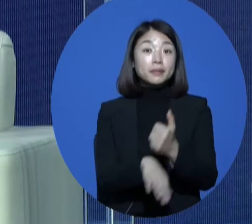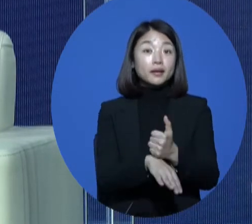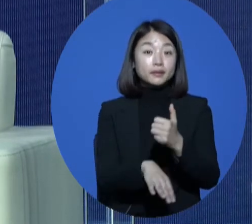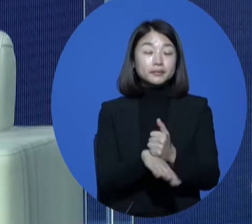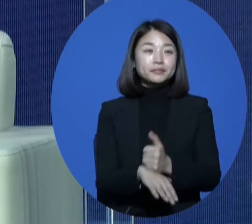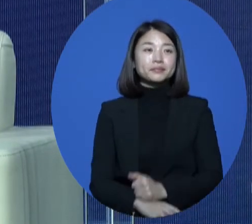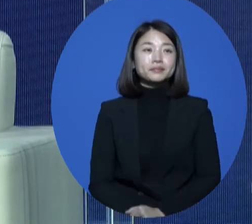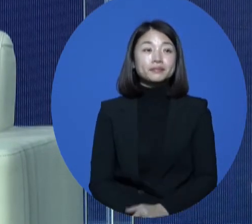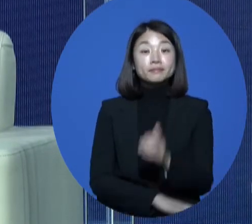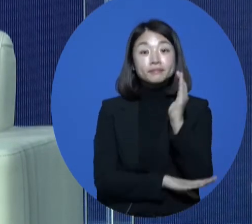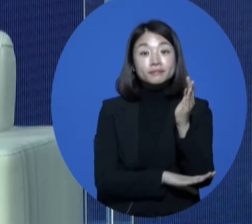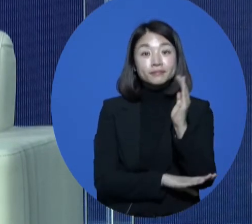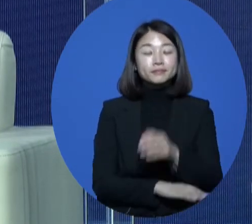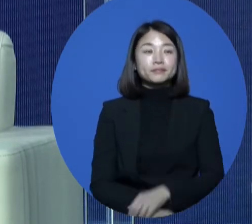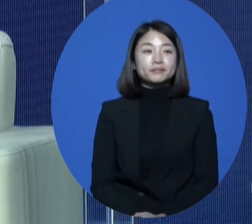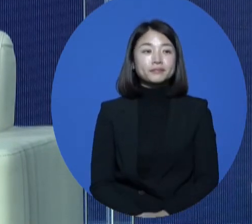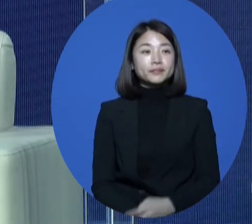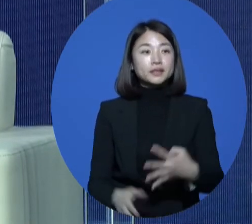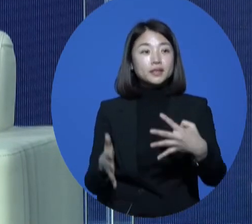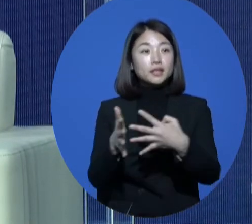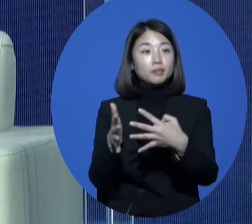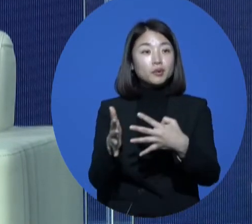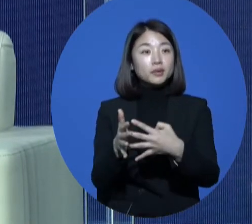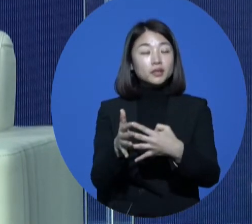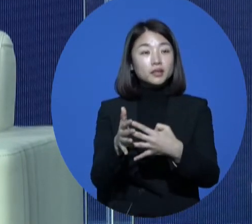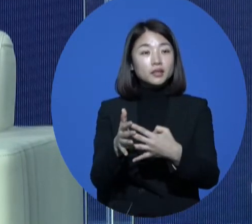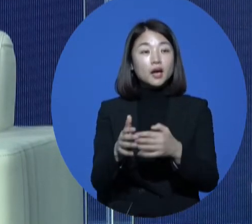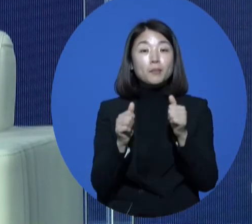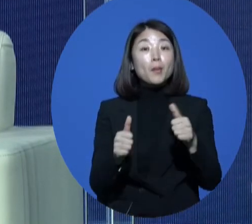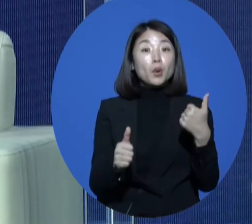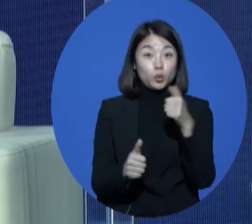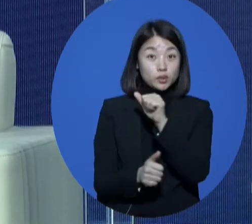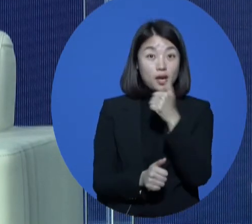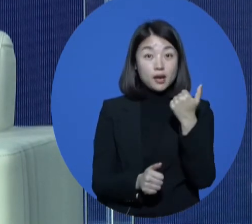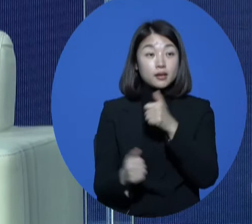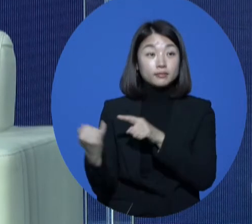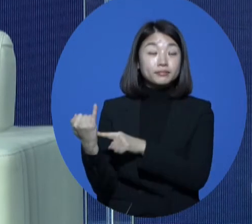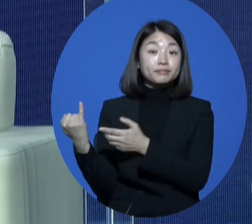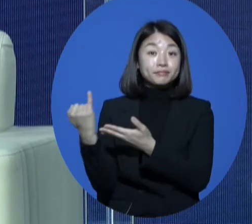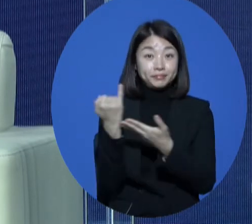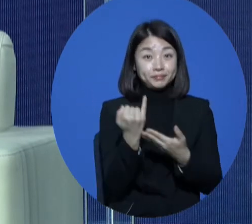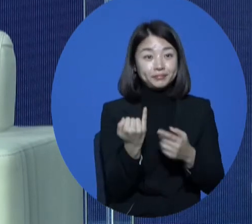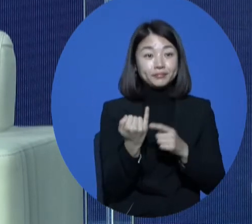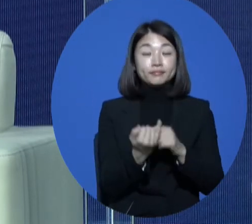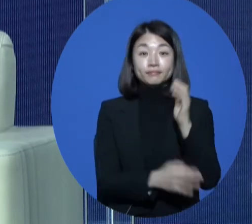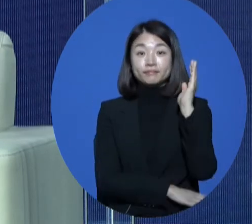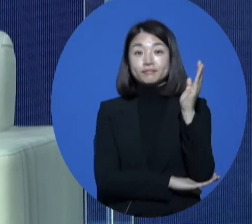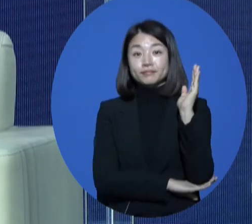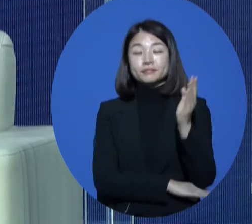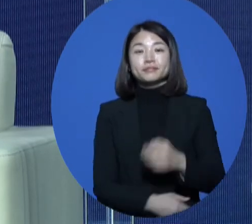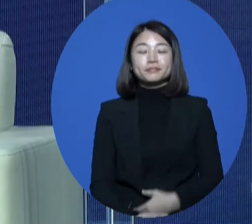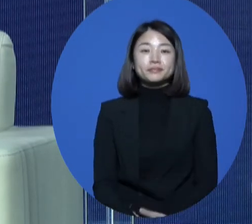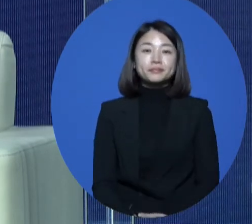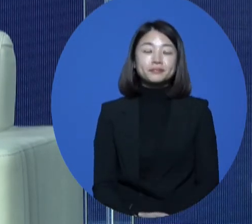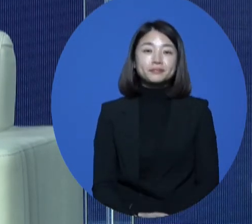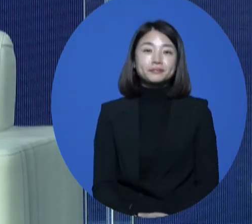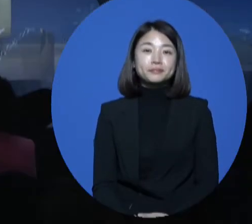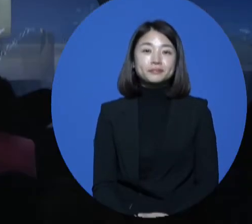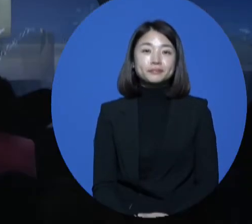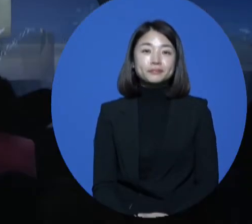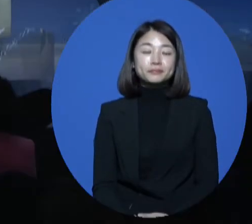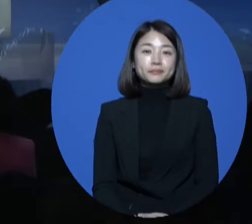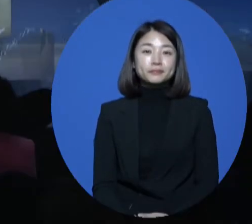마지막 토론입니다. 사단법인 두루의 이주원 변호사님 모시고 토론을 이어서 진행하도록 하겠습니다.